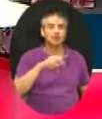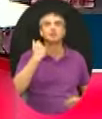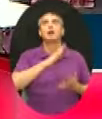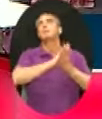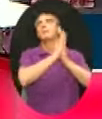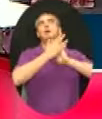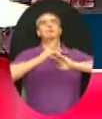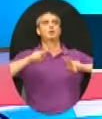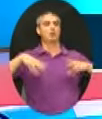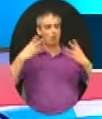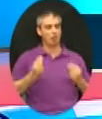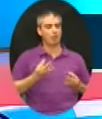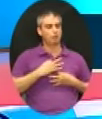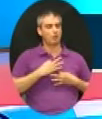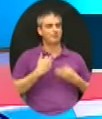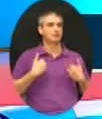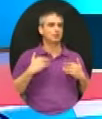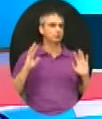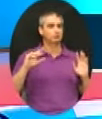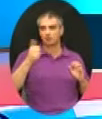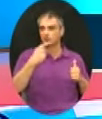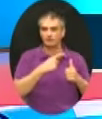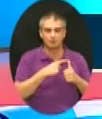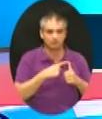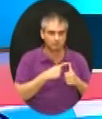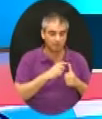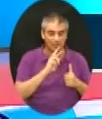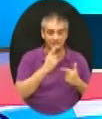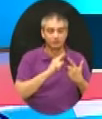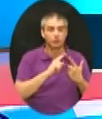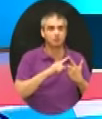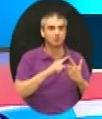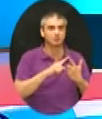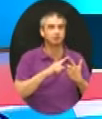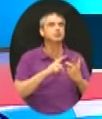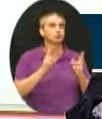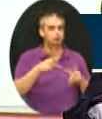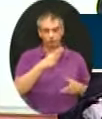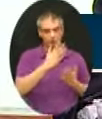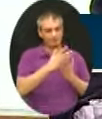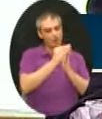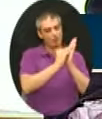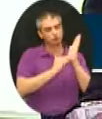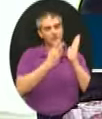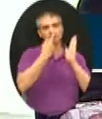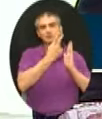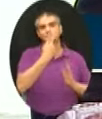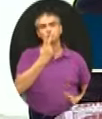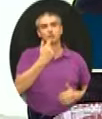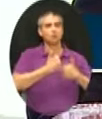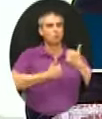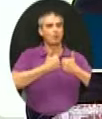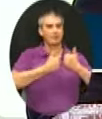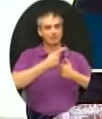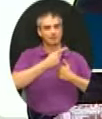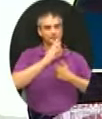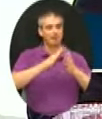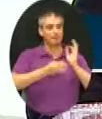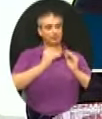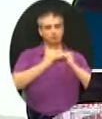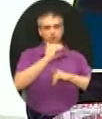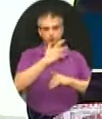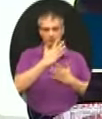מהפך לטובתנו. זה דבר אחד. הדבר שני, יש לו כבר רשימה של 22 מועמדים לבית משפט